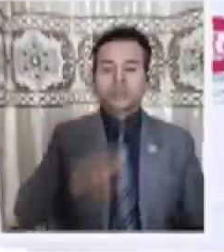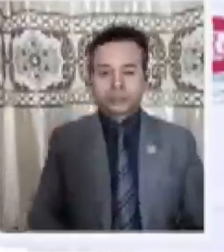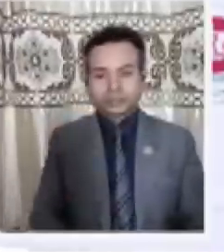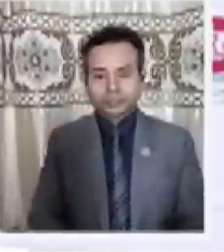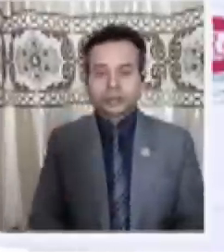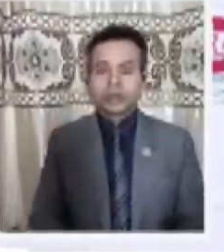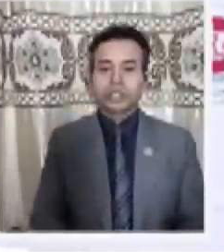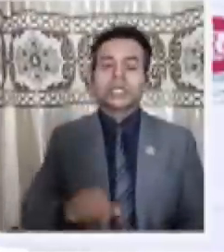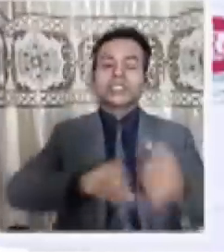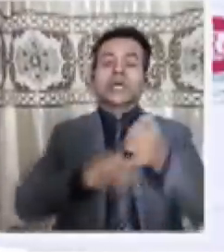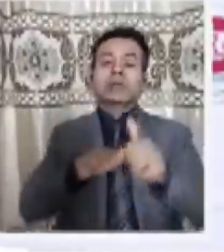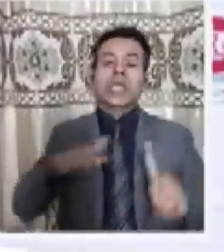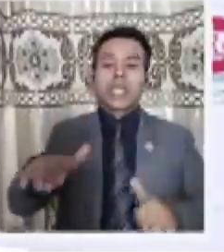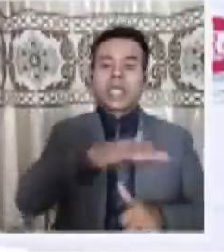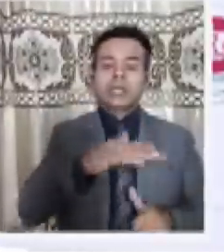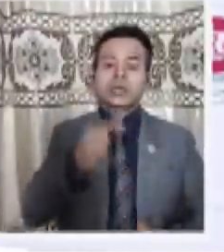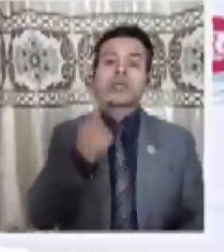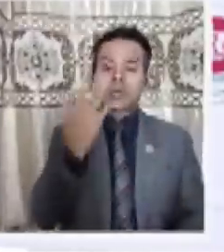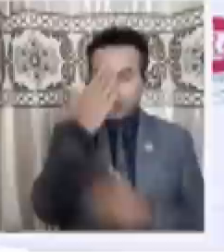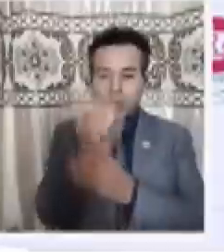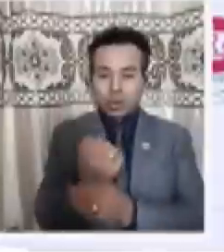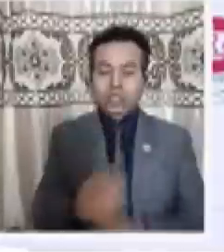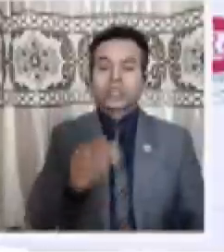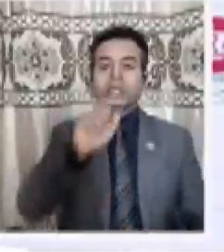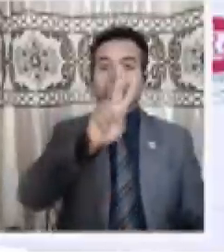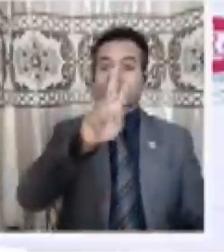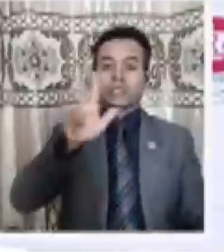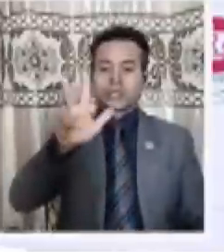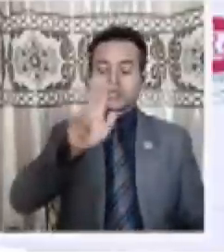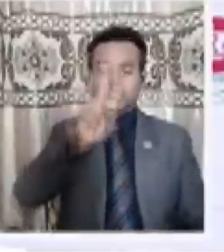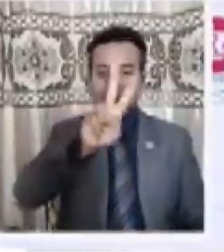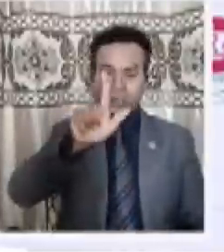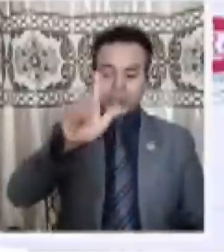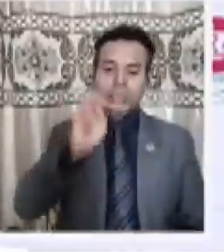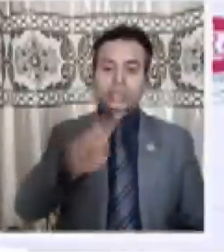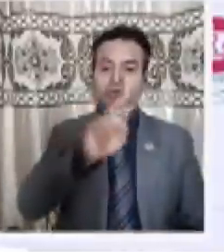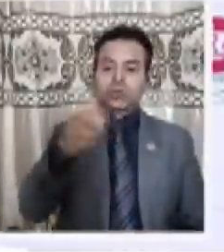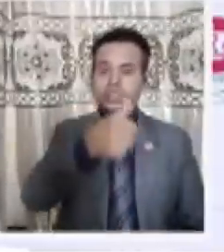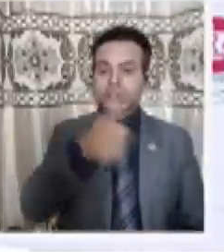দক্ষিণ পূর্ব এশিয়া 24 ঘন্টা শনাক্ত হয়েছে 27,266 জন, এ পর্যন্ত শনাক্ত